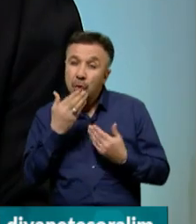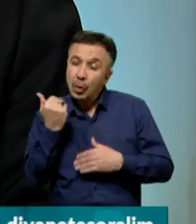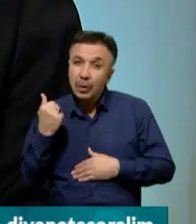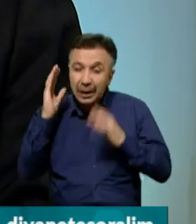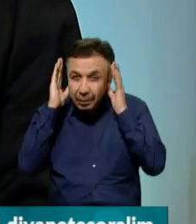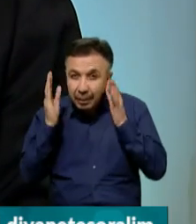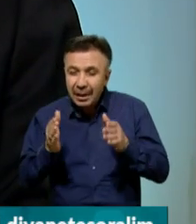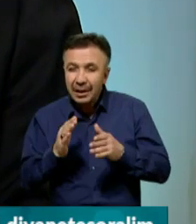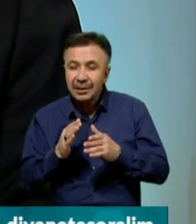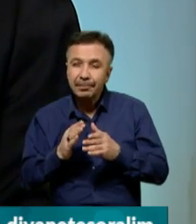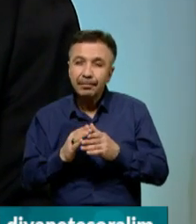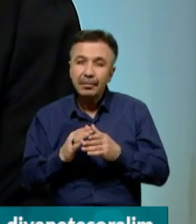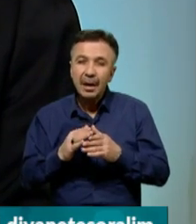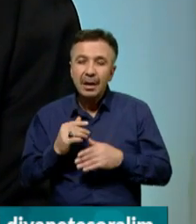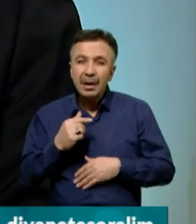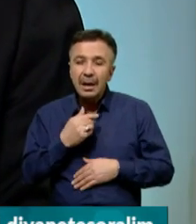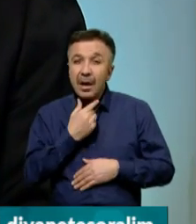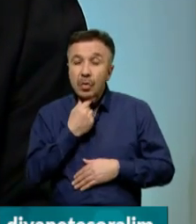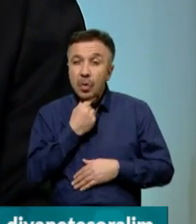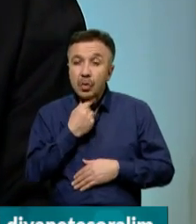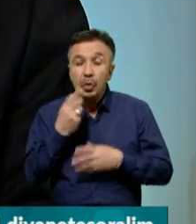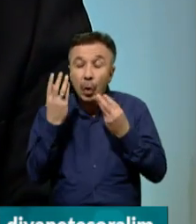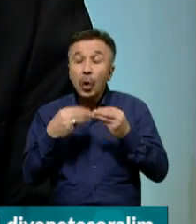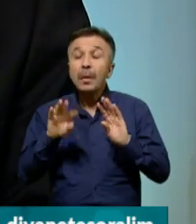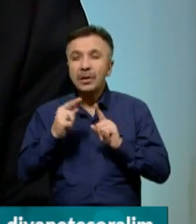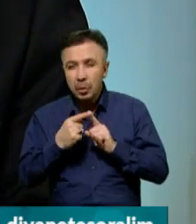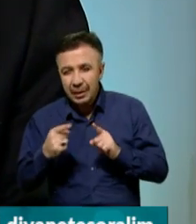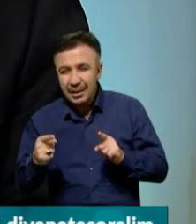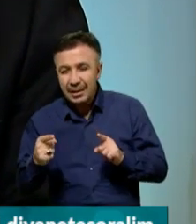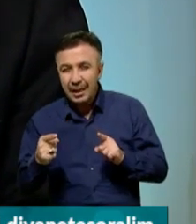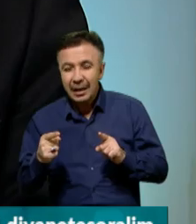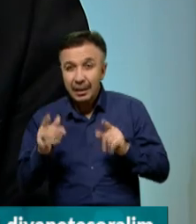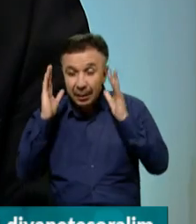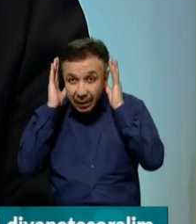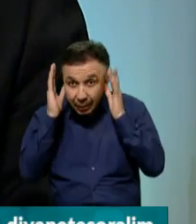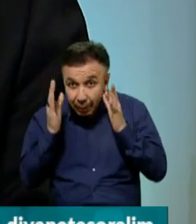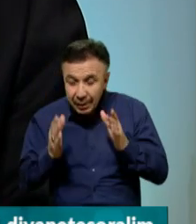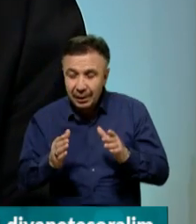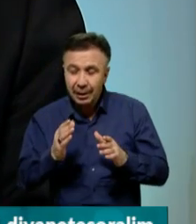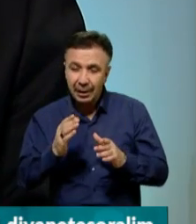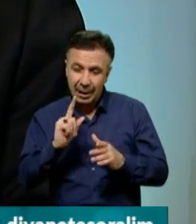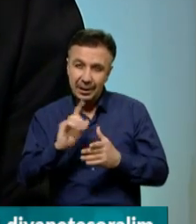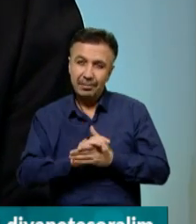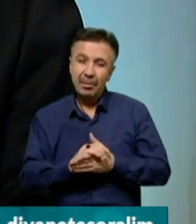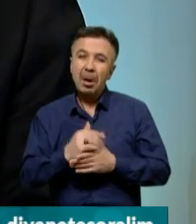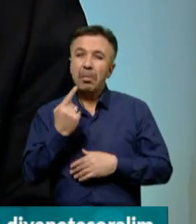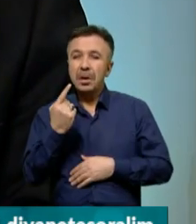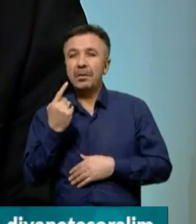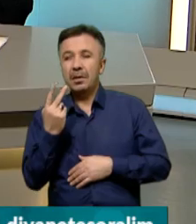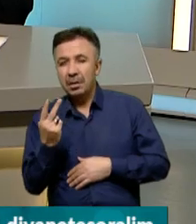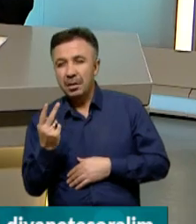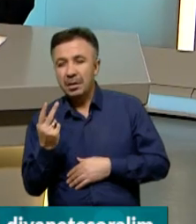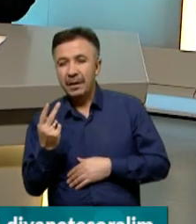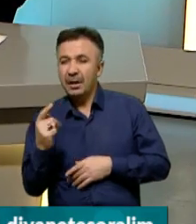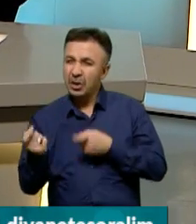sünnetlerini meşru mazeret olmadan insanlar terk etmemeliyiz. Ama terk etse bir seferine iki seferine diyelim